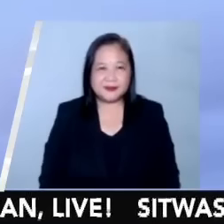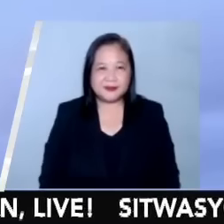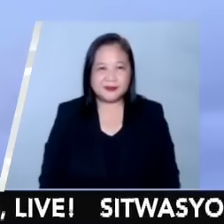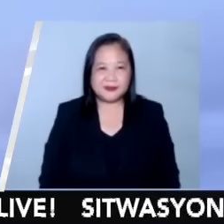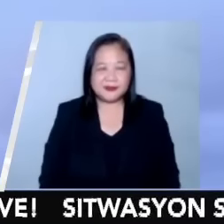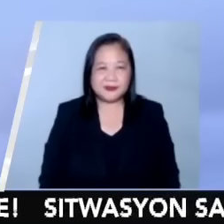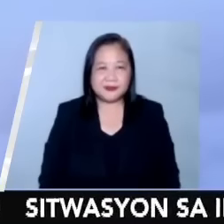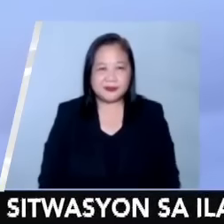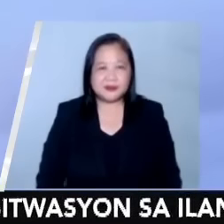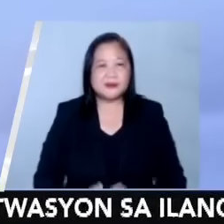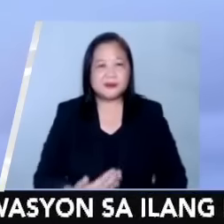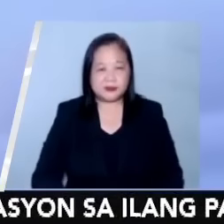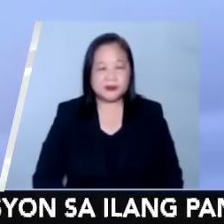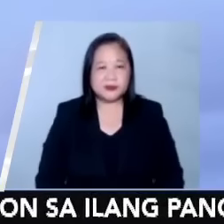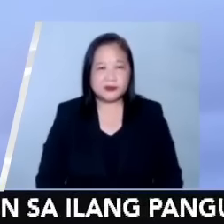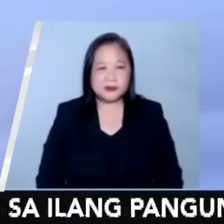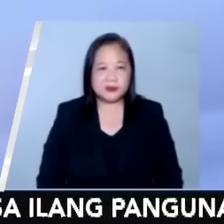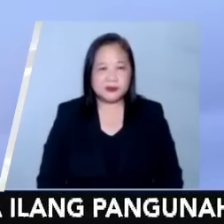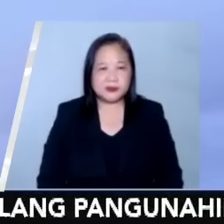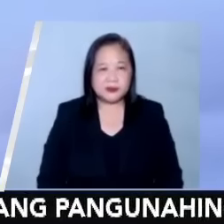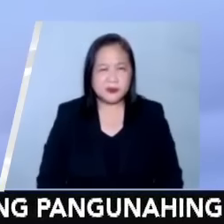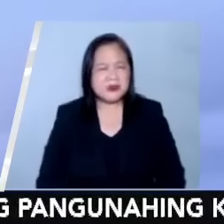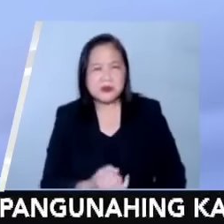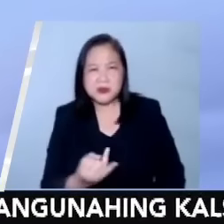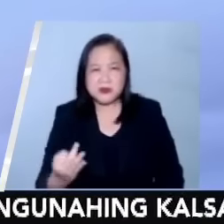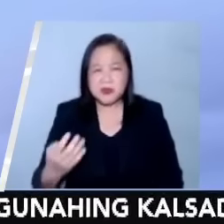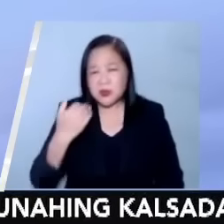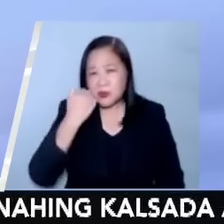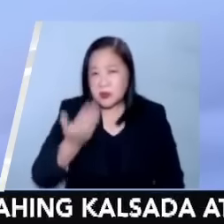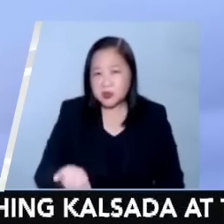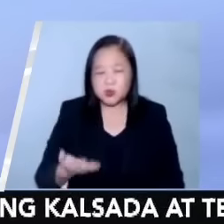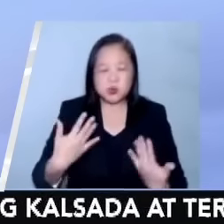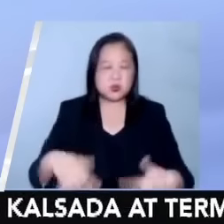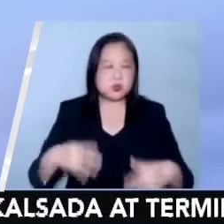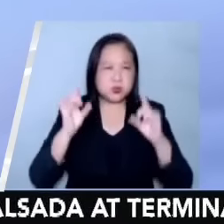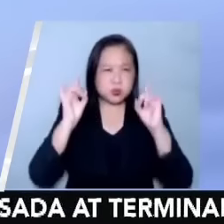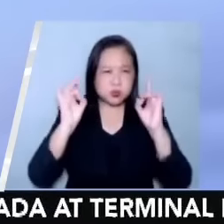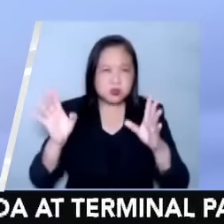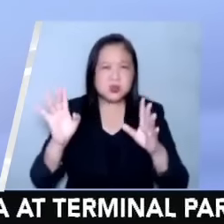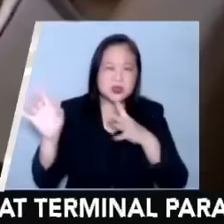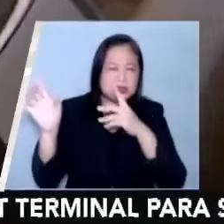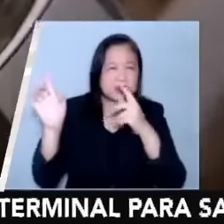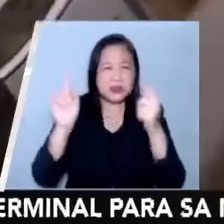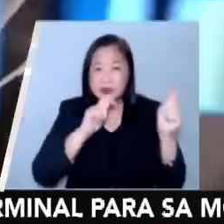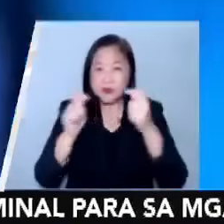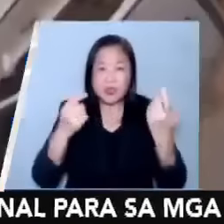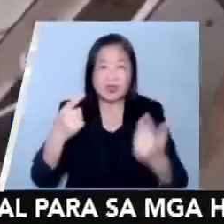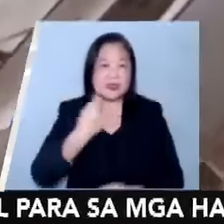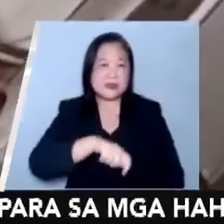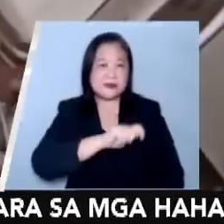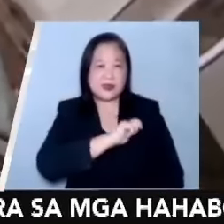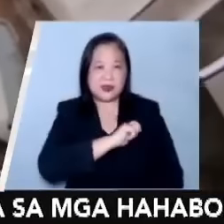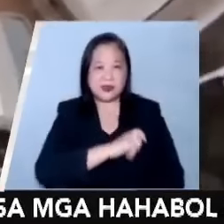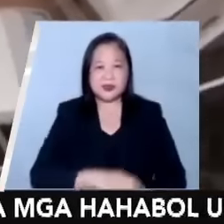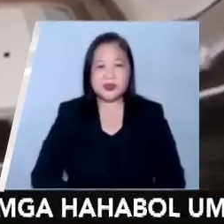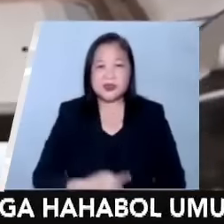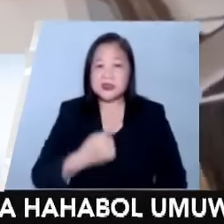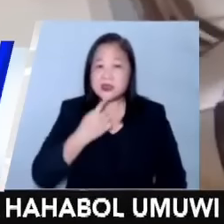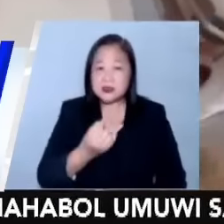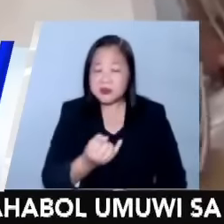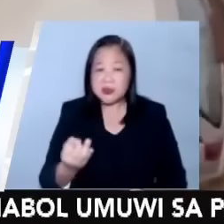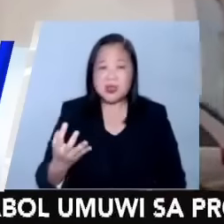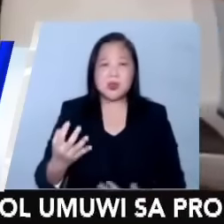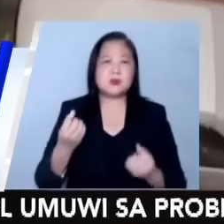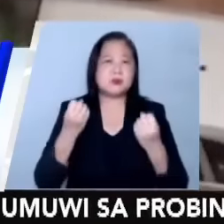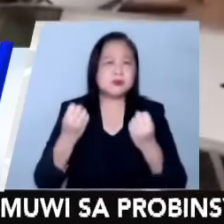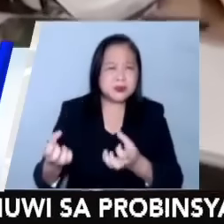Sandaan at 58 ang huling bilang ng nasawi sa itinuturing na deadliest flooding sa Spain. Ayon sa isang Spanish government minister, 12-12 pa